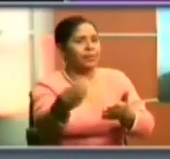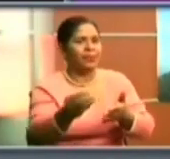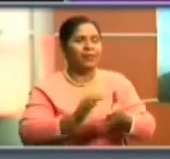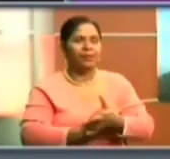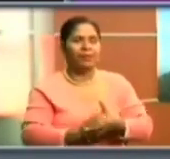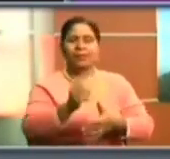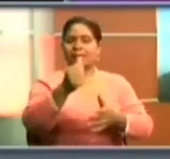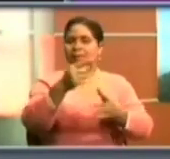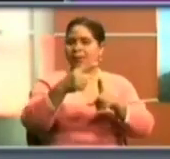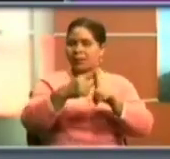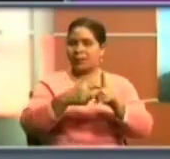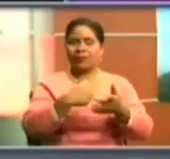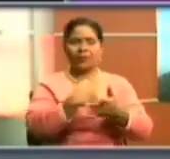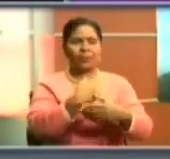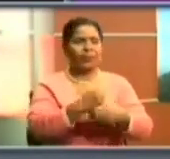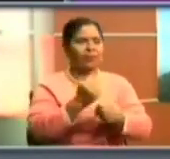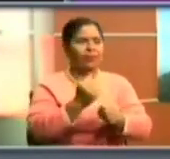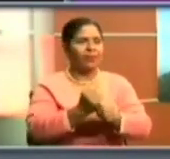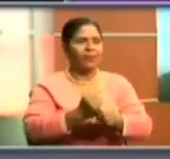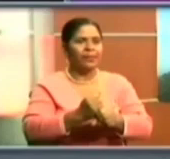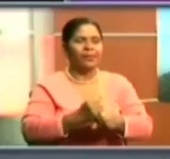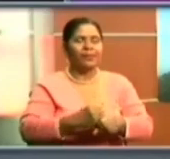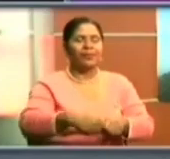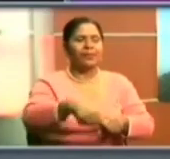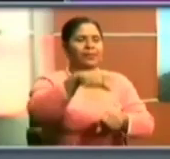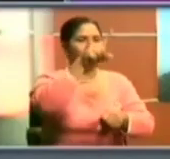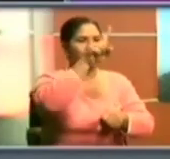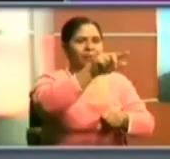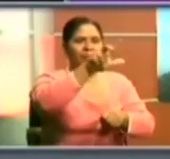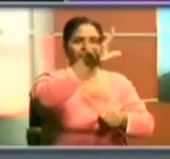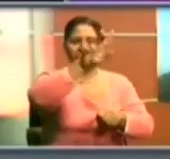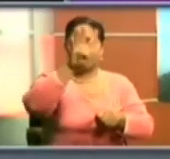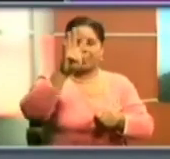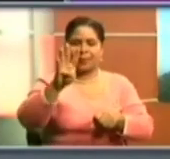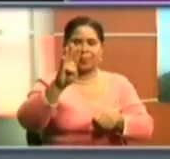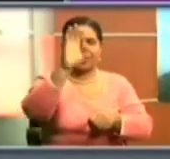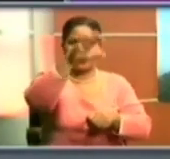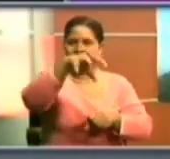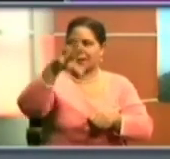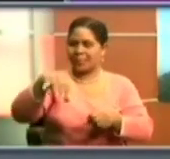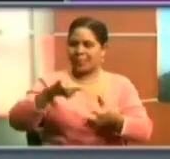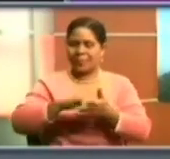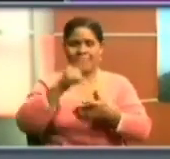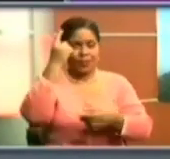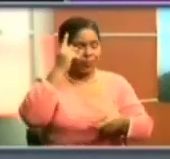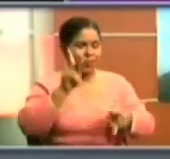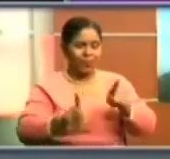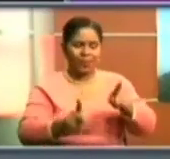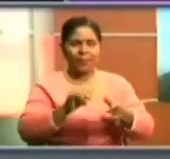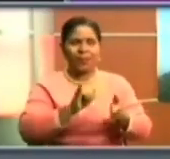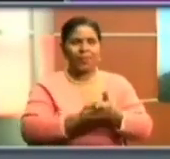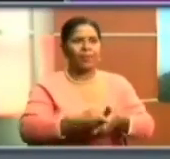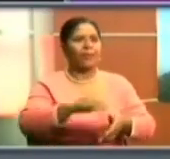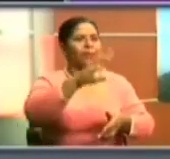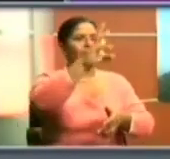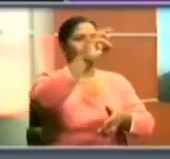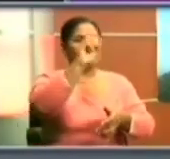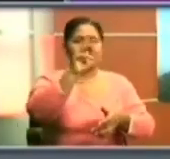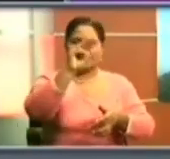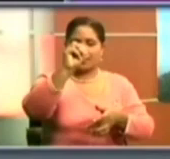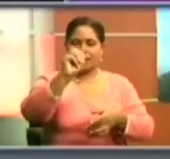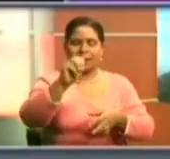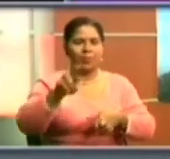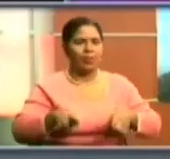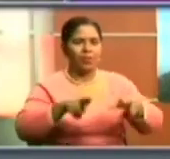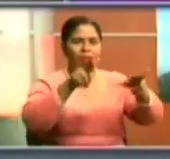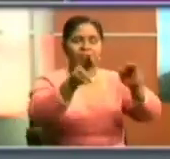Dans 10 mois, j'ai acheté 133 tracteurs agricoles pour le peuple. Dans 10 mois, je vais plus passer 60 km de route dans le